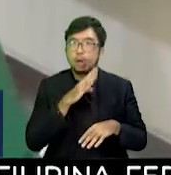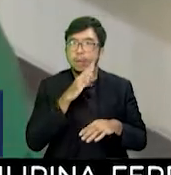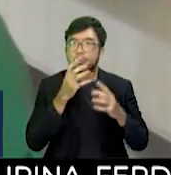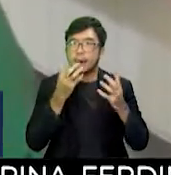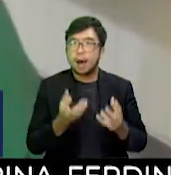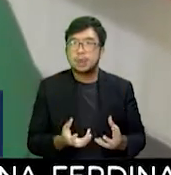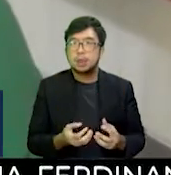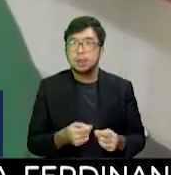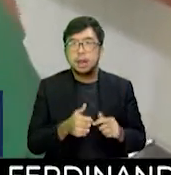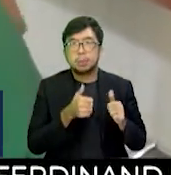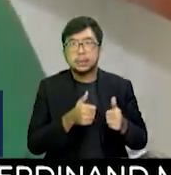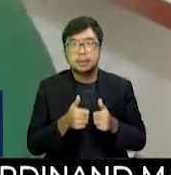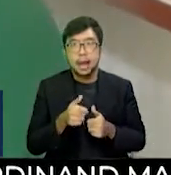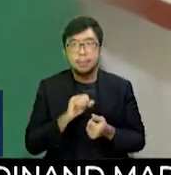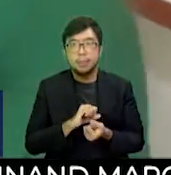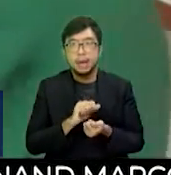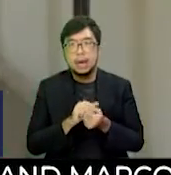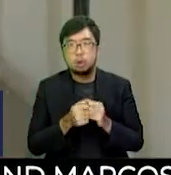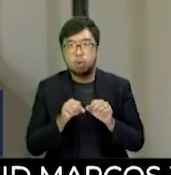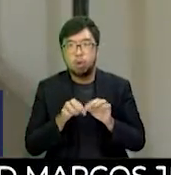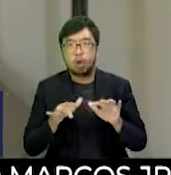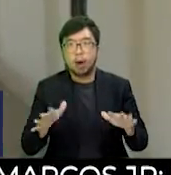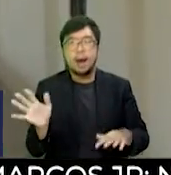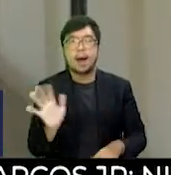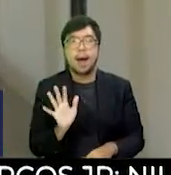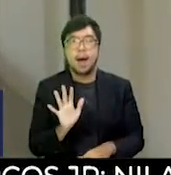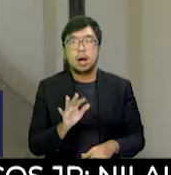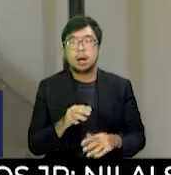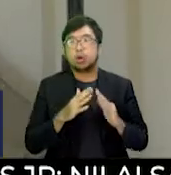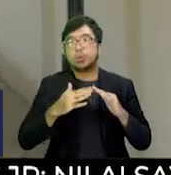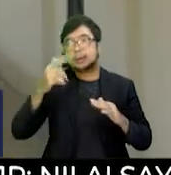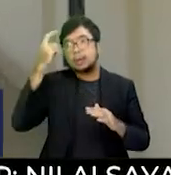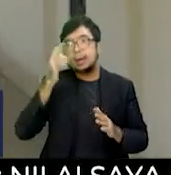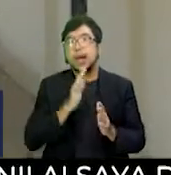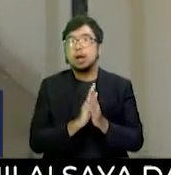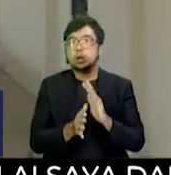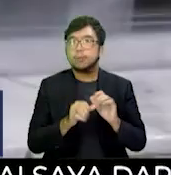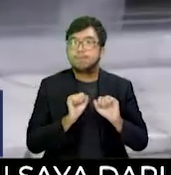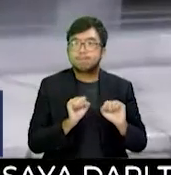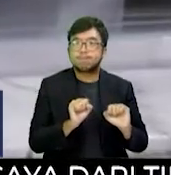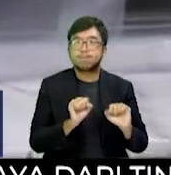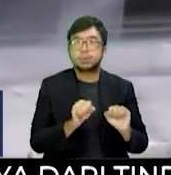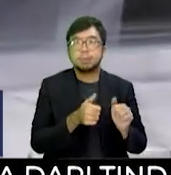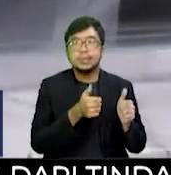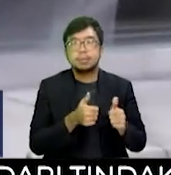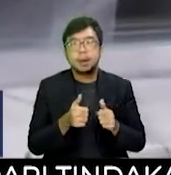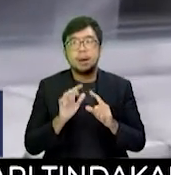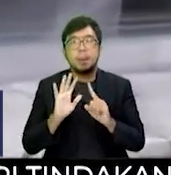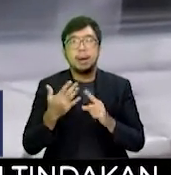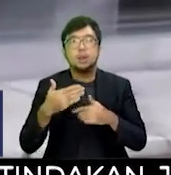mengantisipasi merebaknya hepatitis akut misterius di Sumatera Utara, pihak Rumah Sakit Umum Pusat Haji Adam Malik Medan telah menyiapkan 15 ruangan